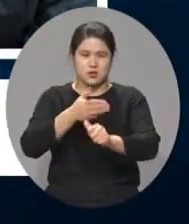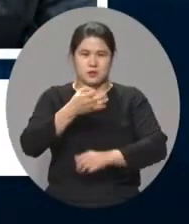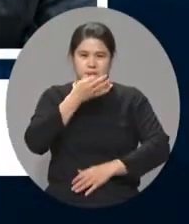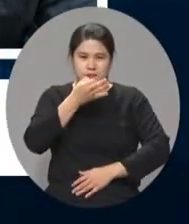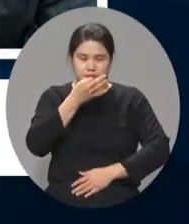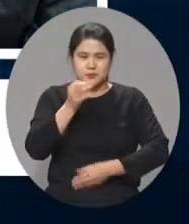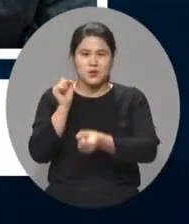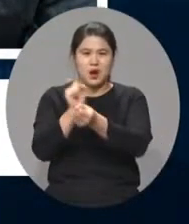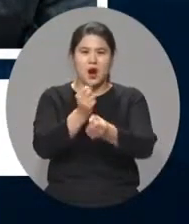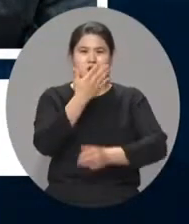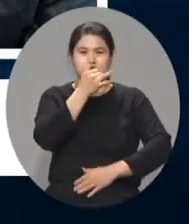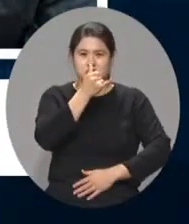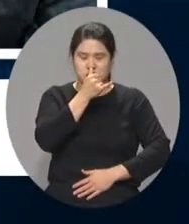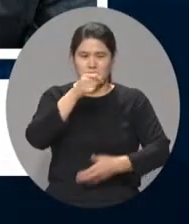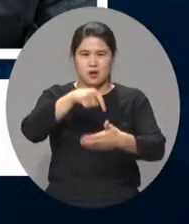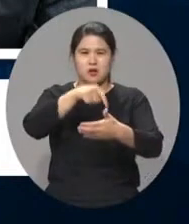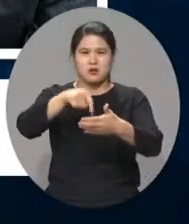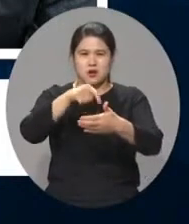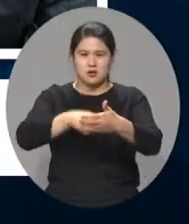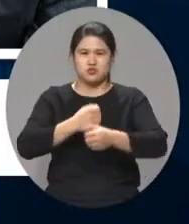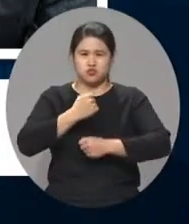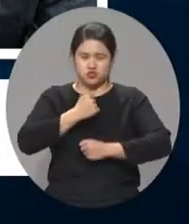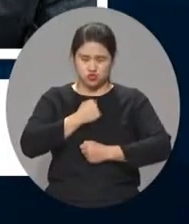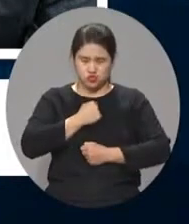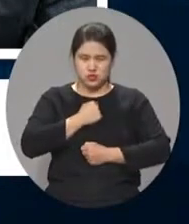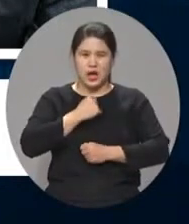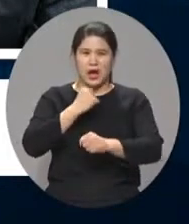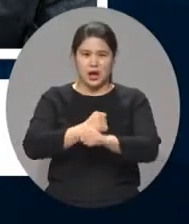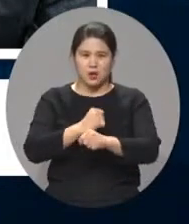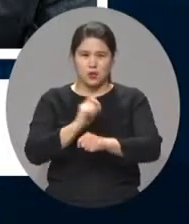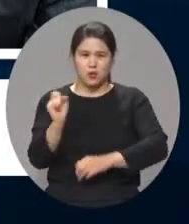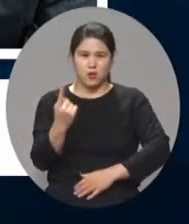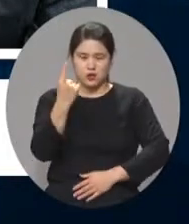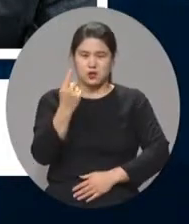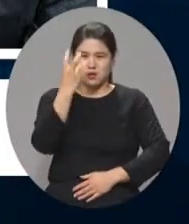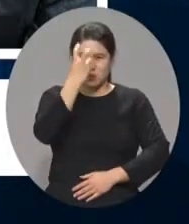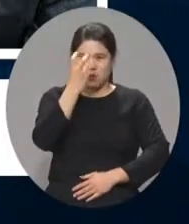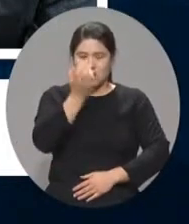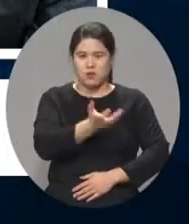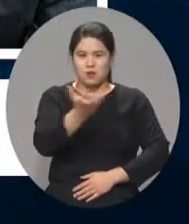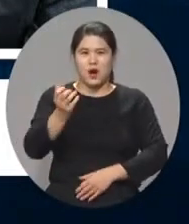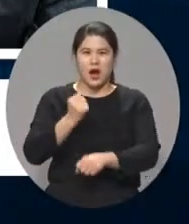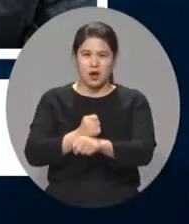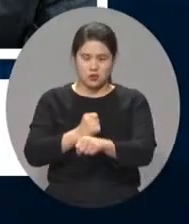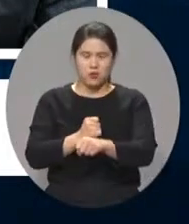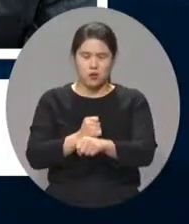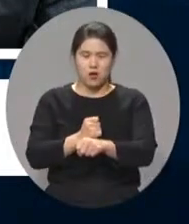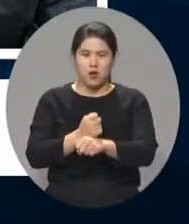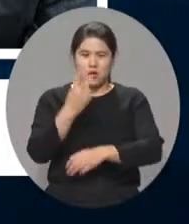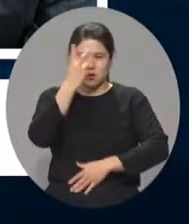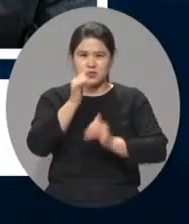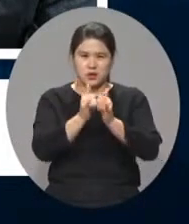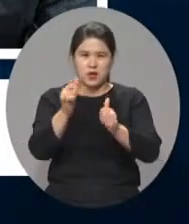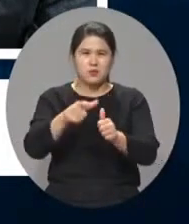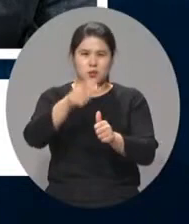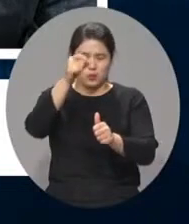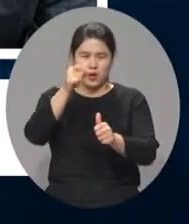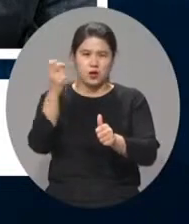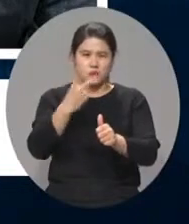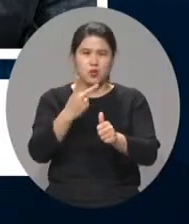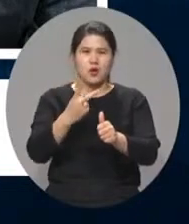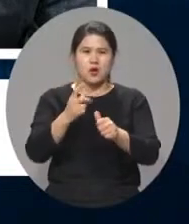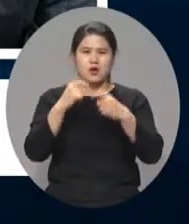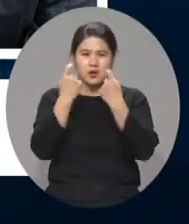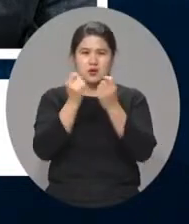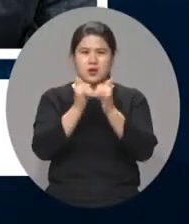전파될 수 있다 친해서 그런 것들을 주의해서 역학조사 뿐만 아니라 뭐 검사 대상자를 선장 하거나 개인들